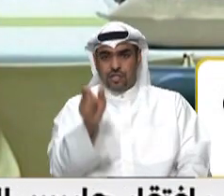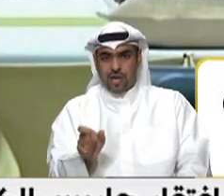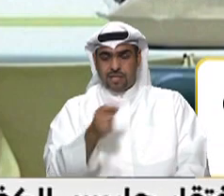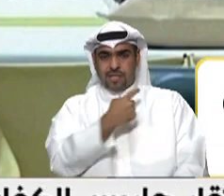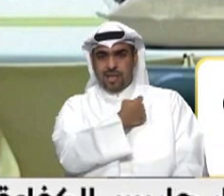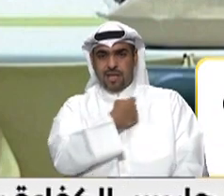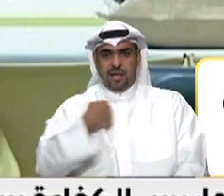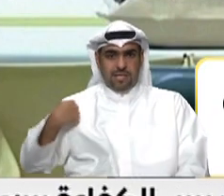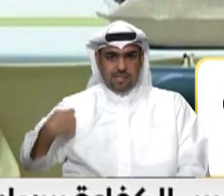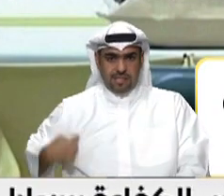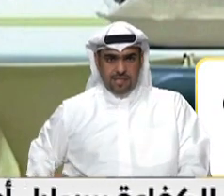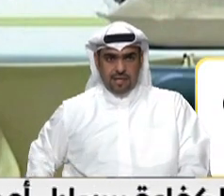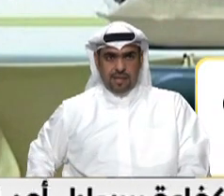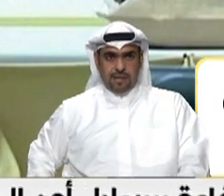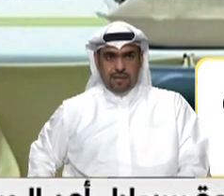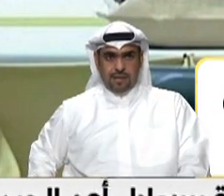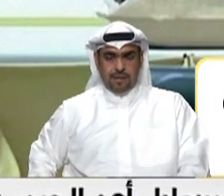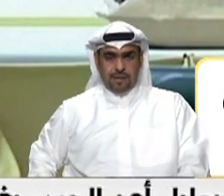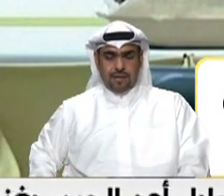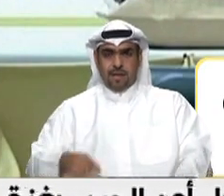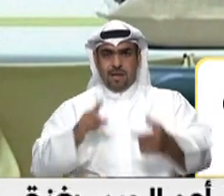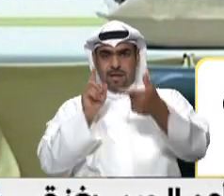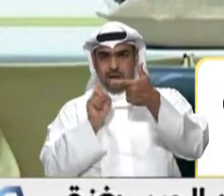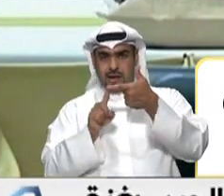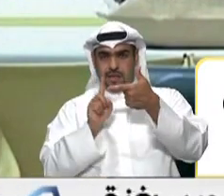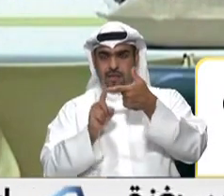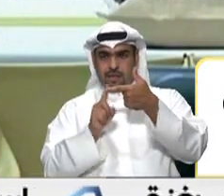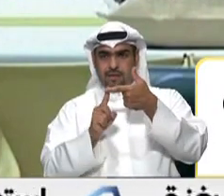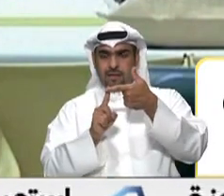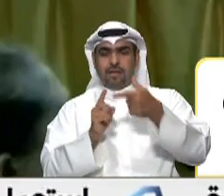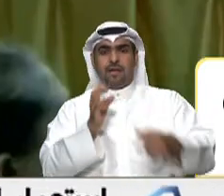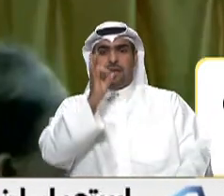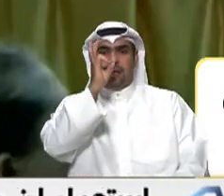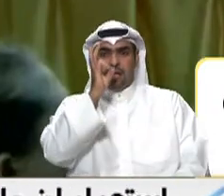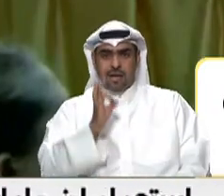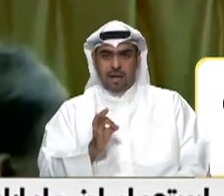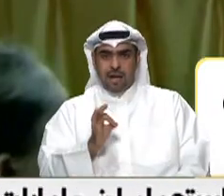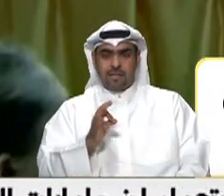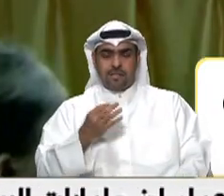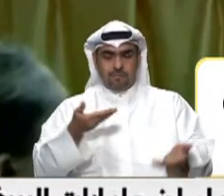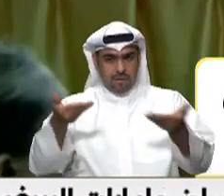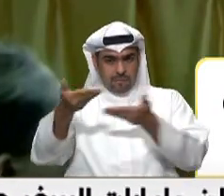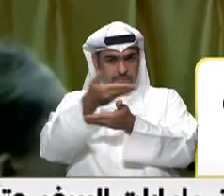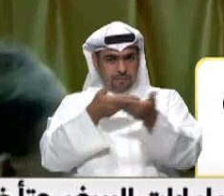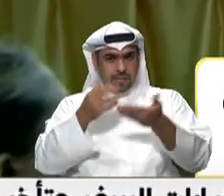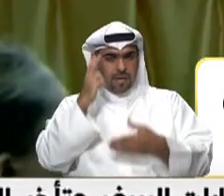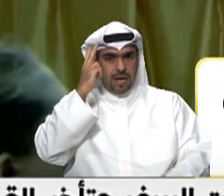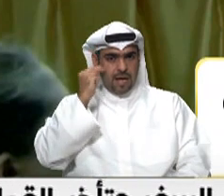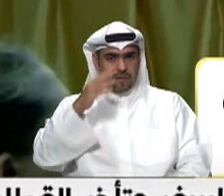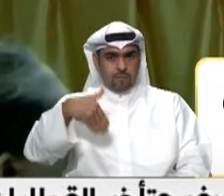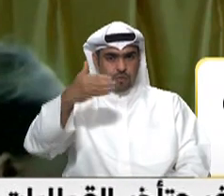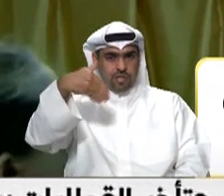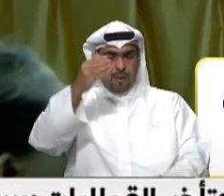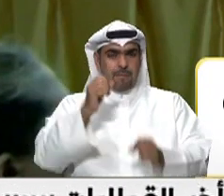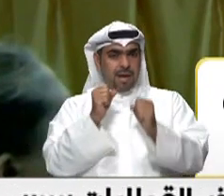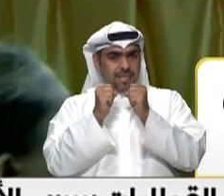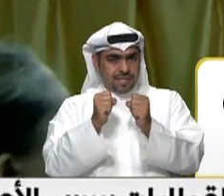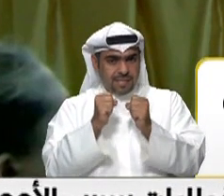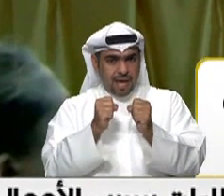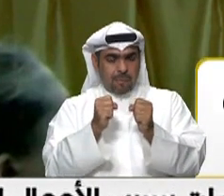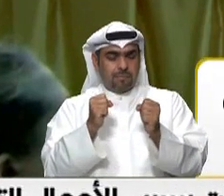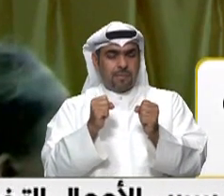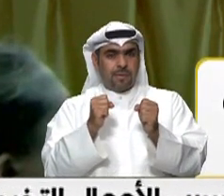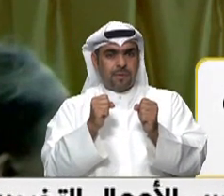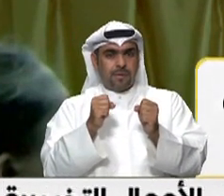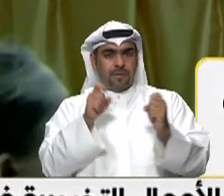الايجابيه يتعين علينا ايضا العمل معا لمعالجه التحديات التي تواجه الرؤيه المشتركه سواء كان الامر